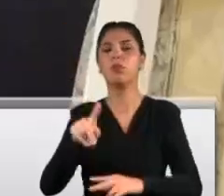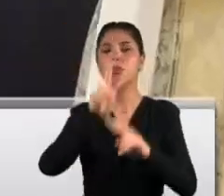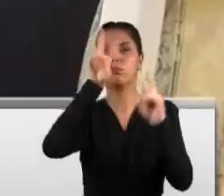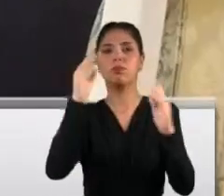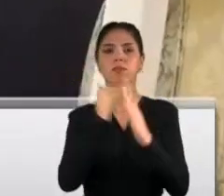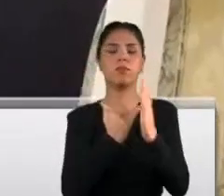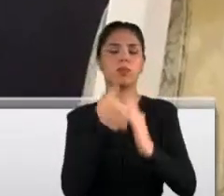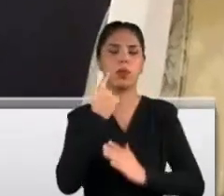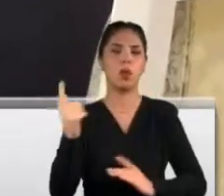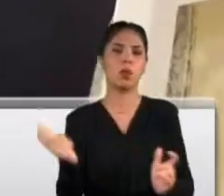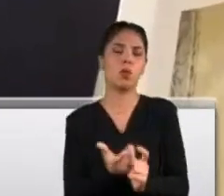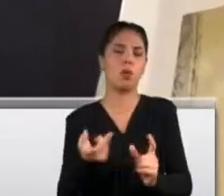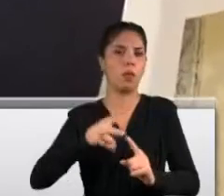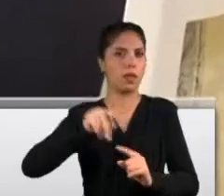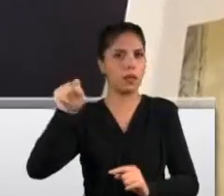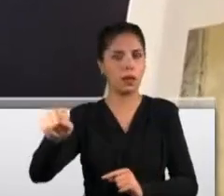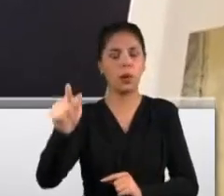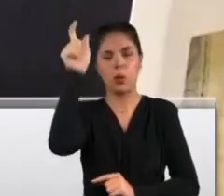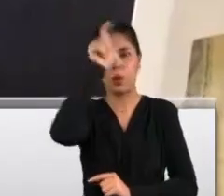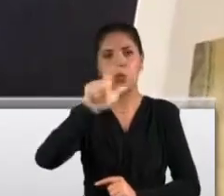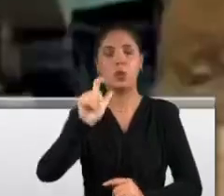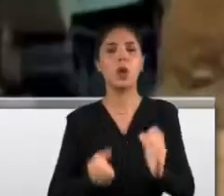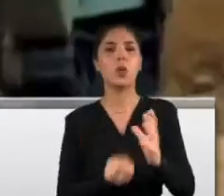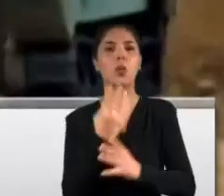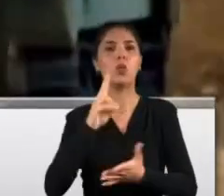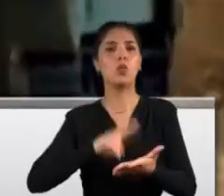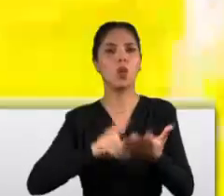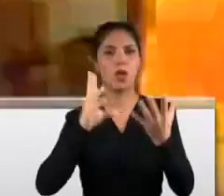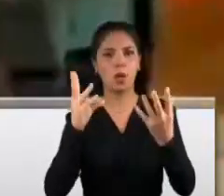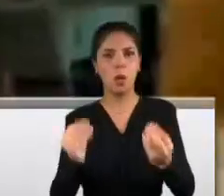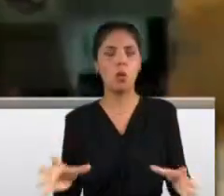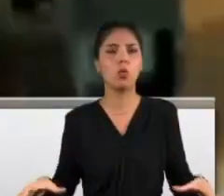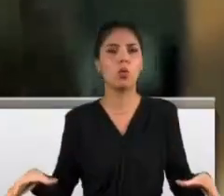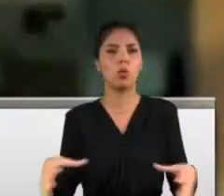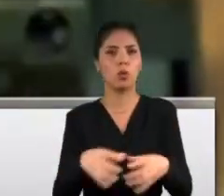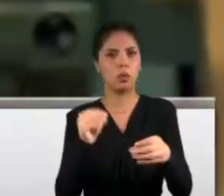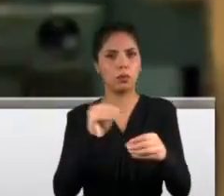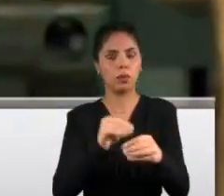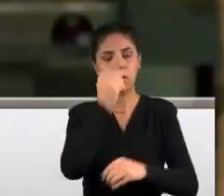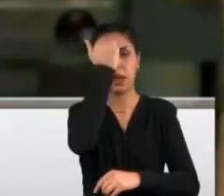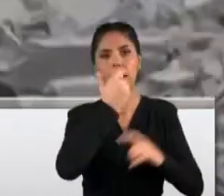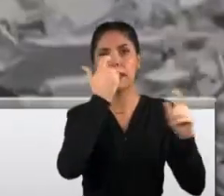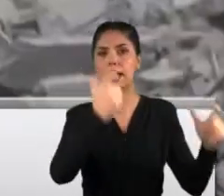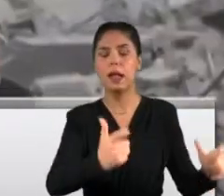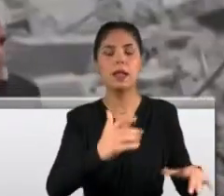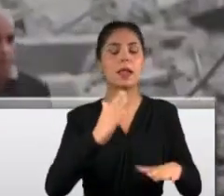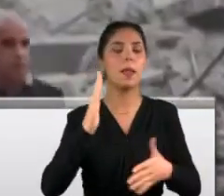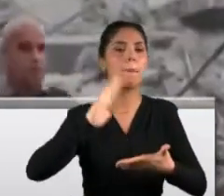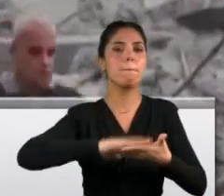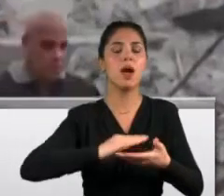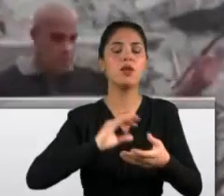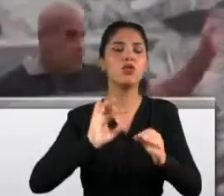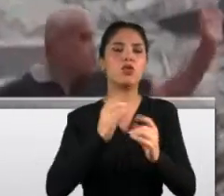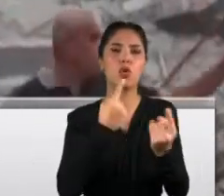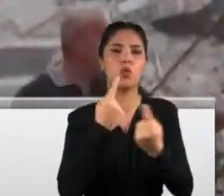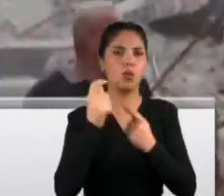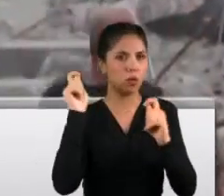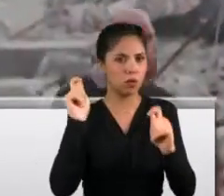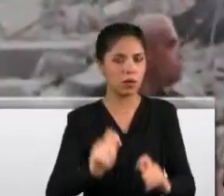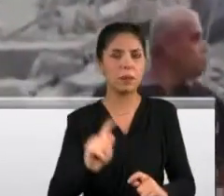zirveye. Türkiye'nin kurucu üyesi olduğu teşkilatta Gazze'de kalıcı barış için atılması gereken adımlar görüşülecek. Liderler